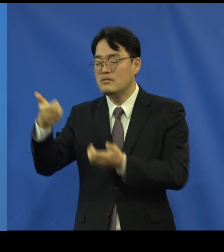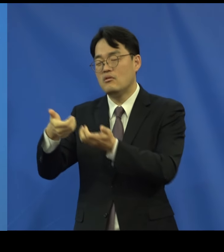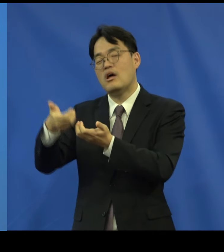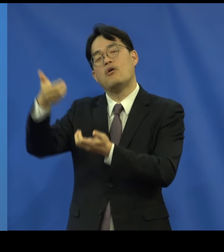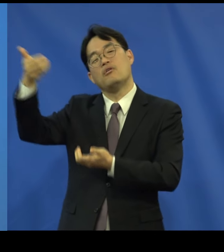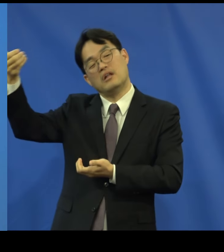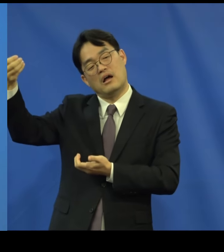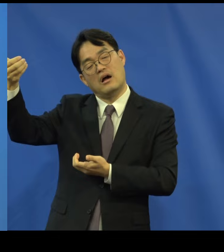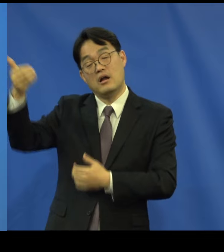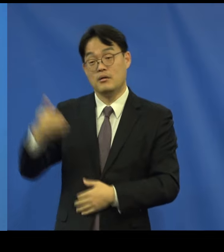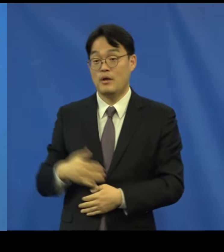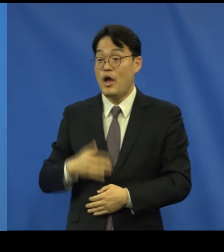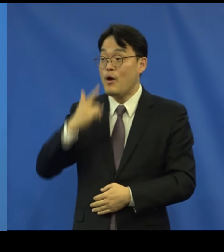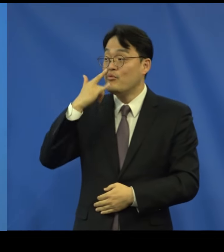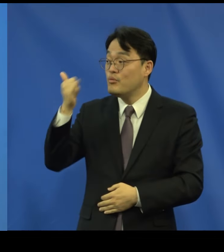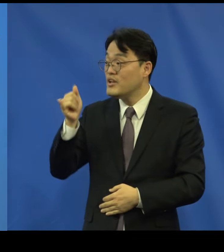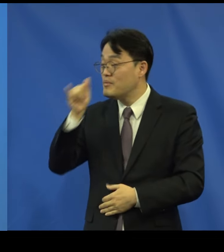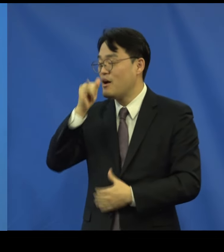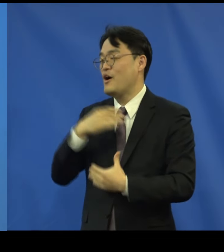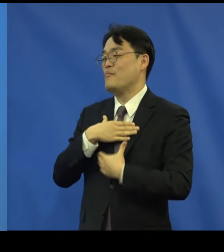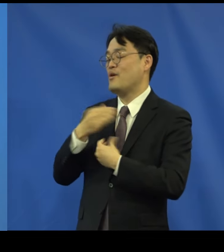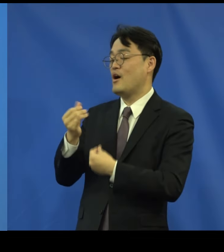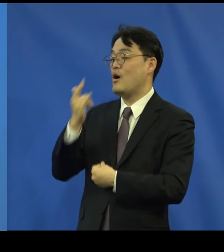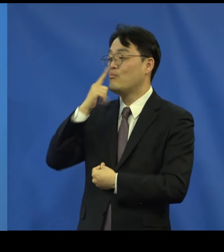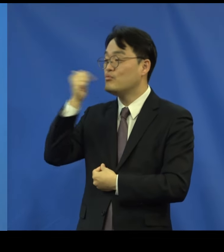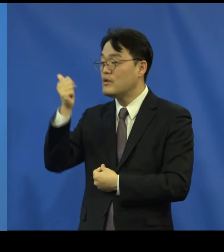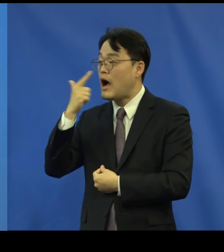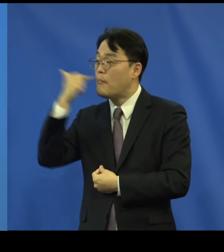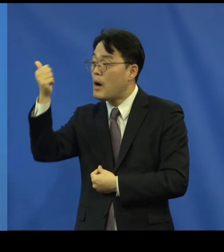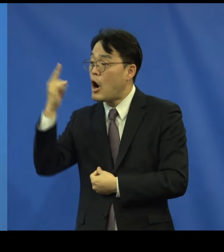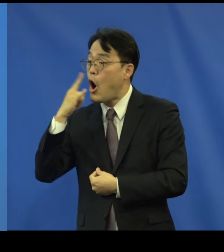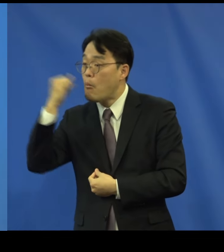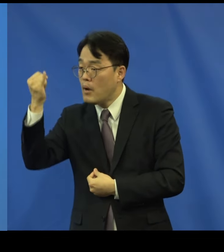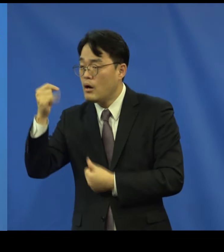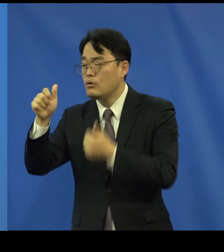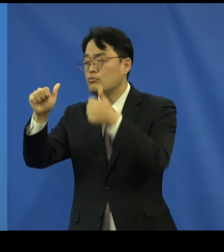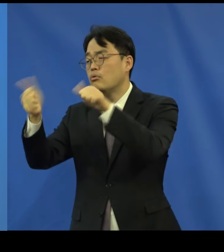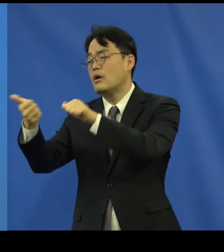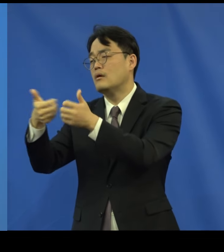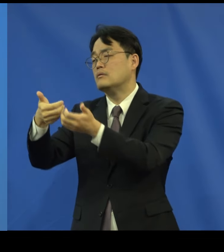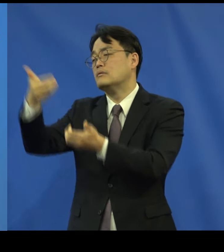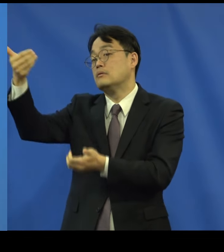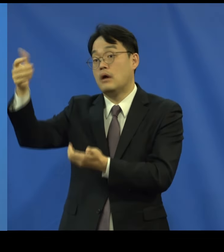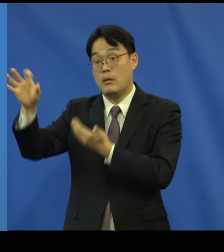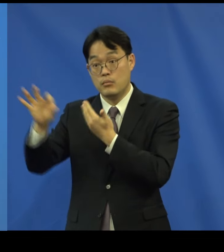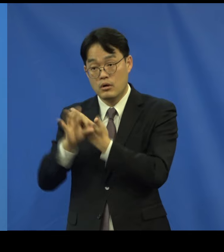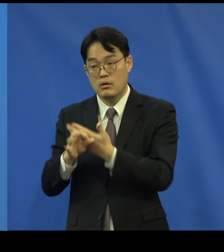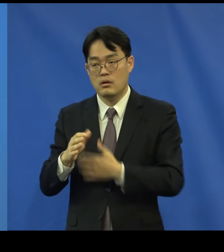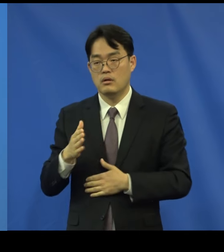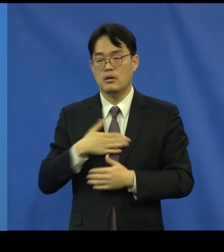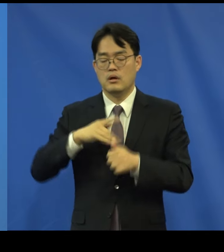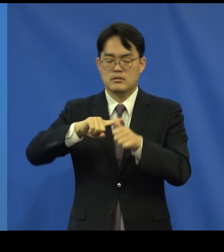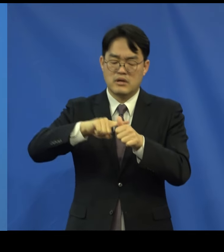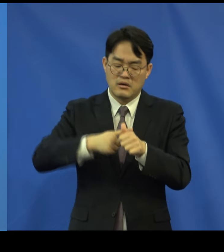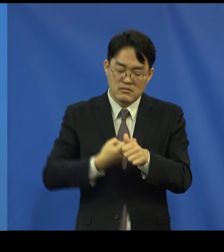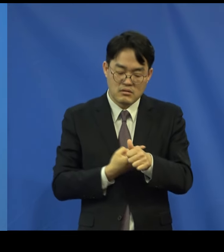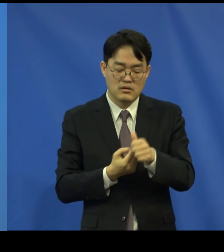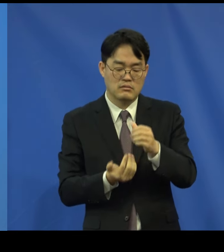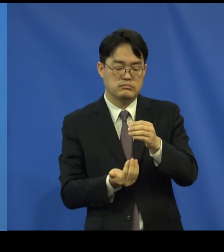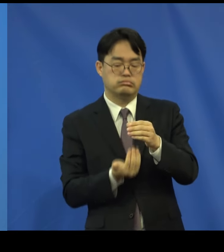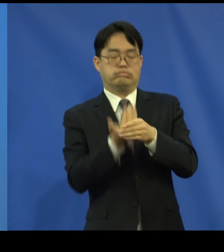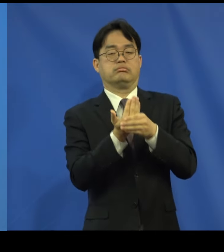많습니다. 부모의 부재, 아버지의 부재, 때로는 엄마의 부재. 그게 이제 공황장애의 원인 중에